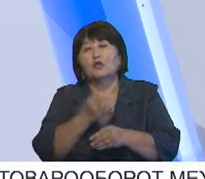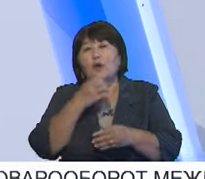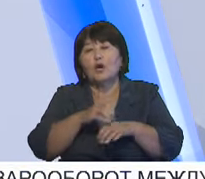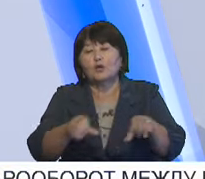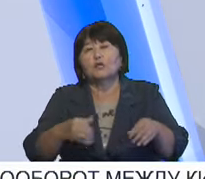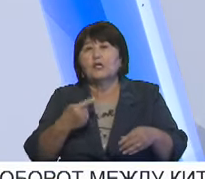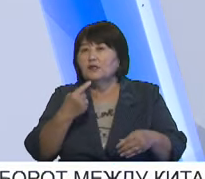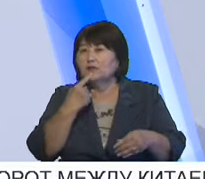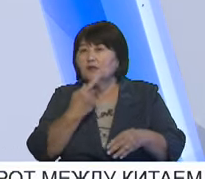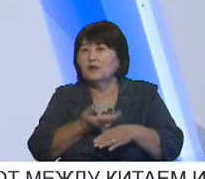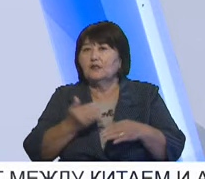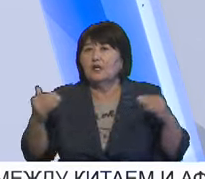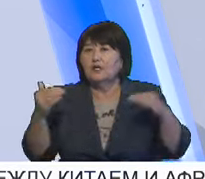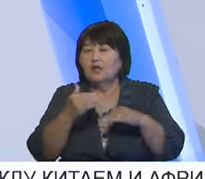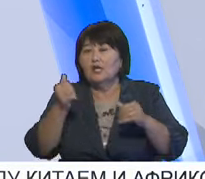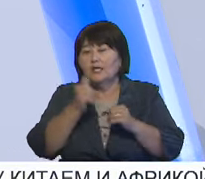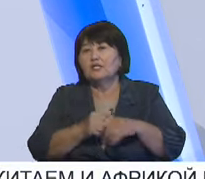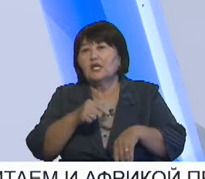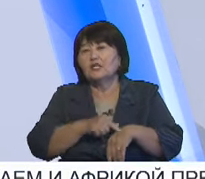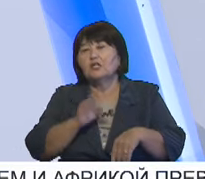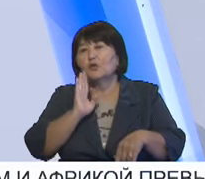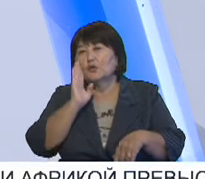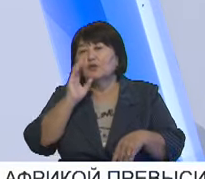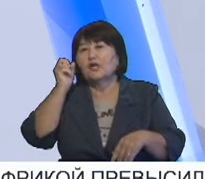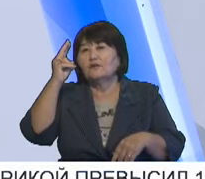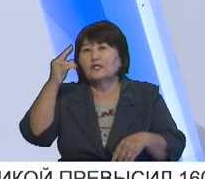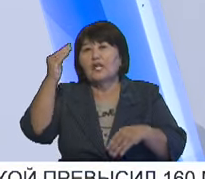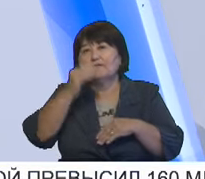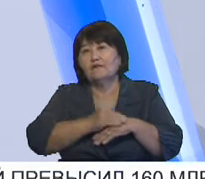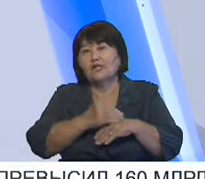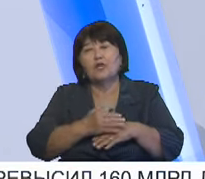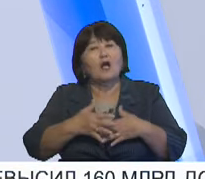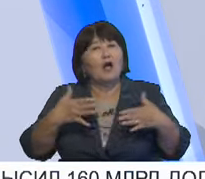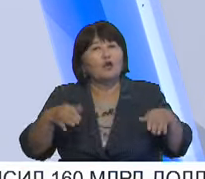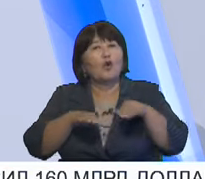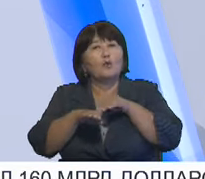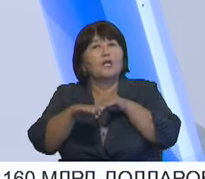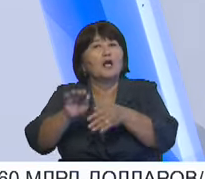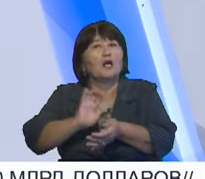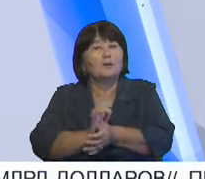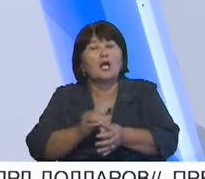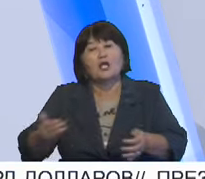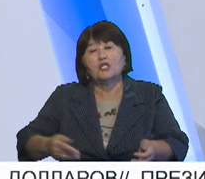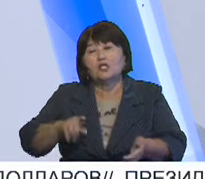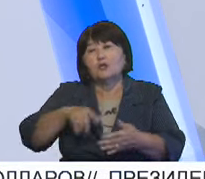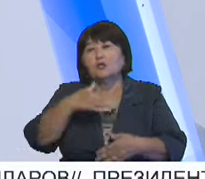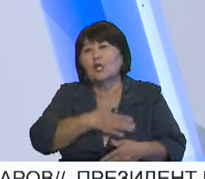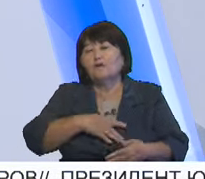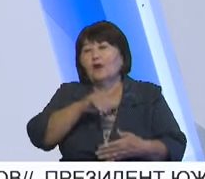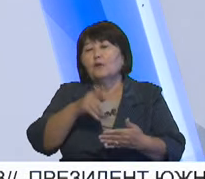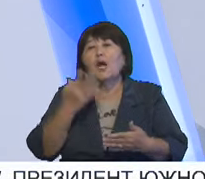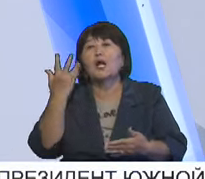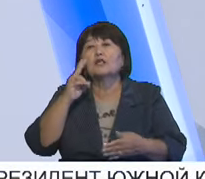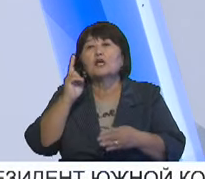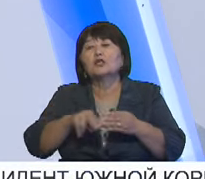затруднено движение. Ежедневно часы пик по утрам, в полдень и к вечеру огромные пробки. Жители города волнует вопрос, когда будут